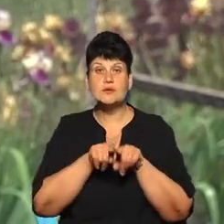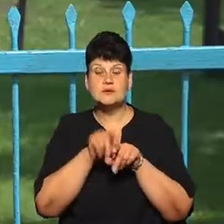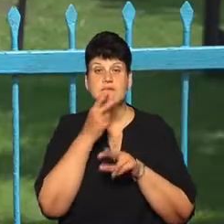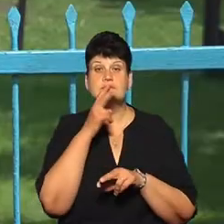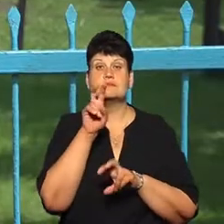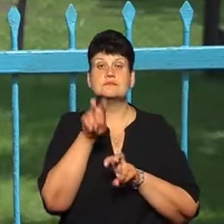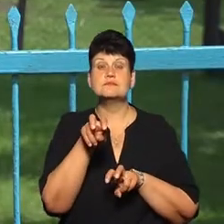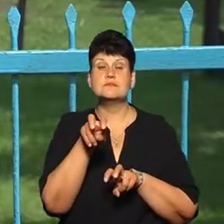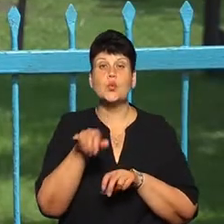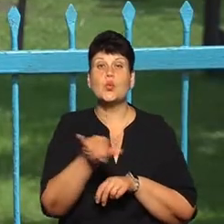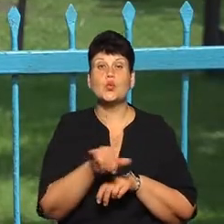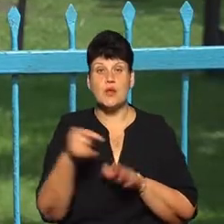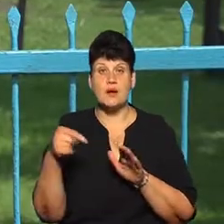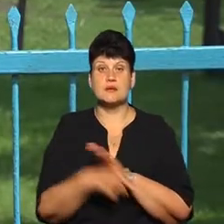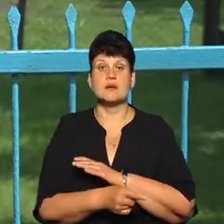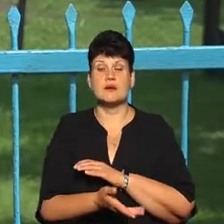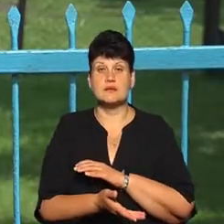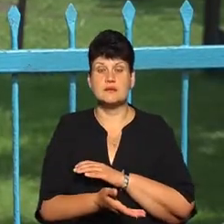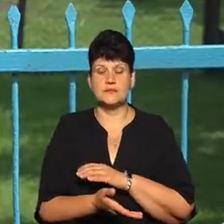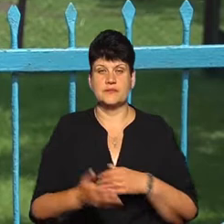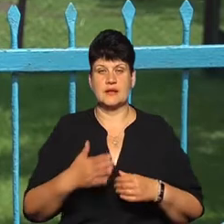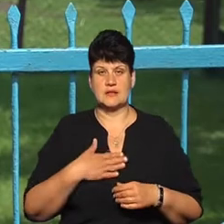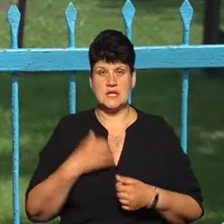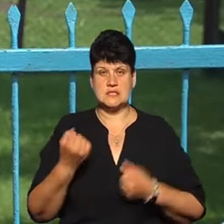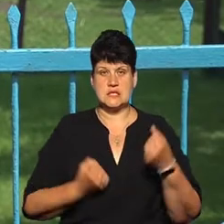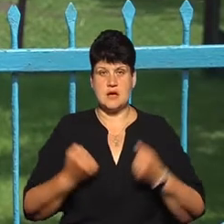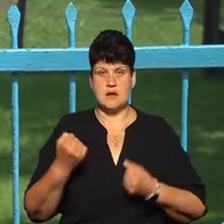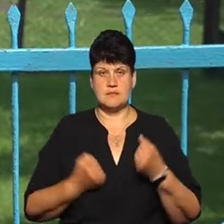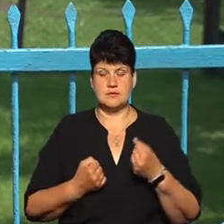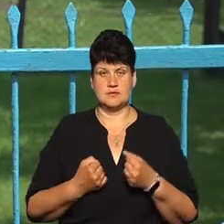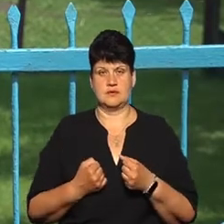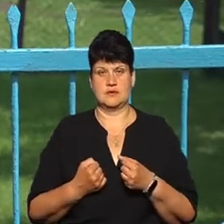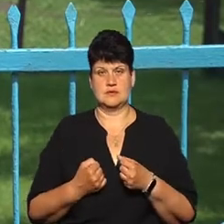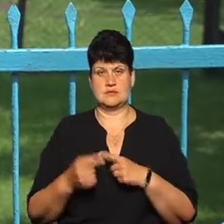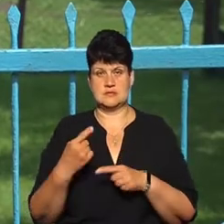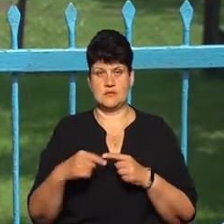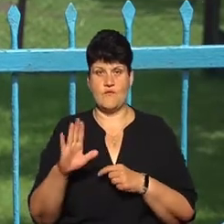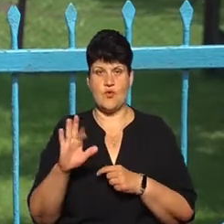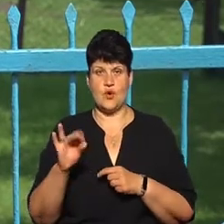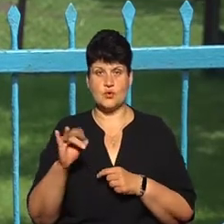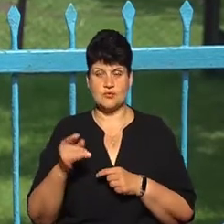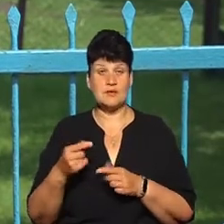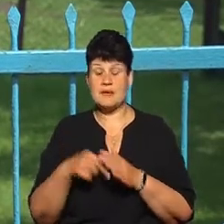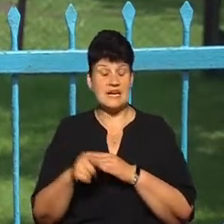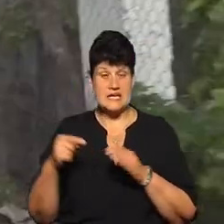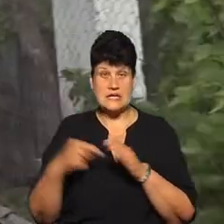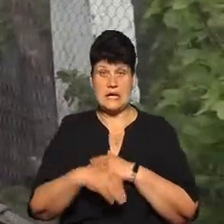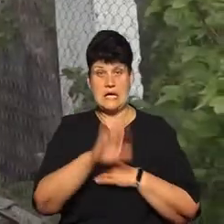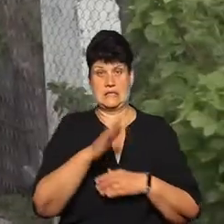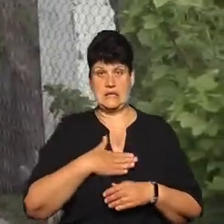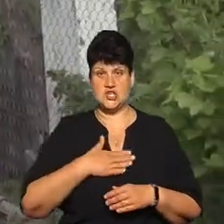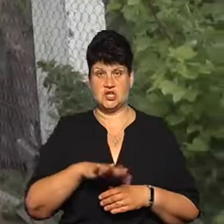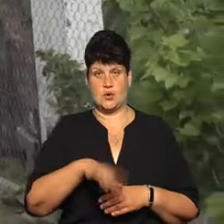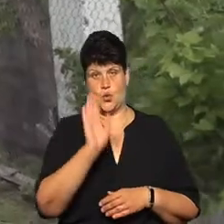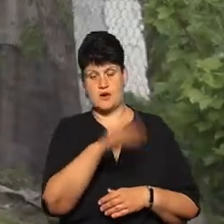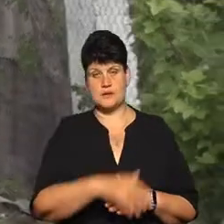вилізли. Куди? Тікаємо. Нас на машину і за Нововоронцовку. Тепер тікайте, що вже по нашій території.